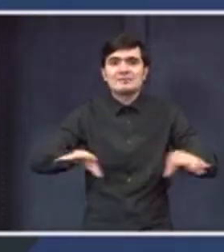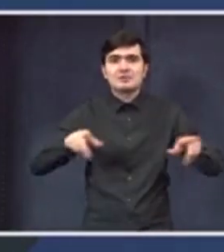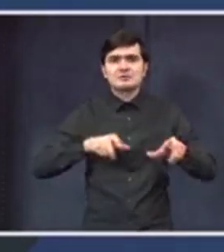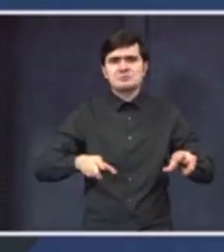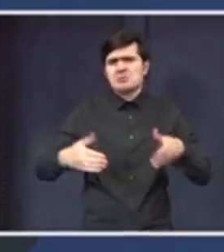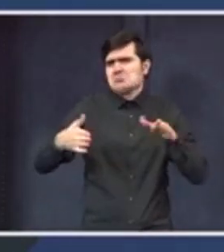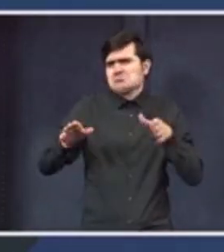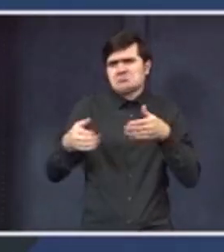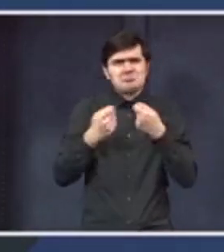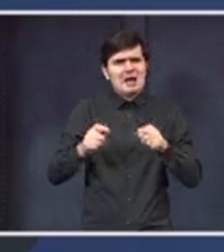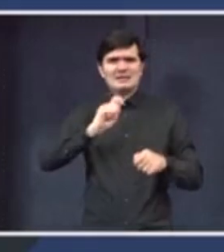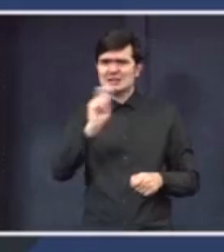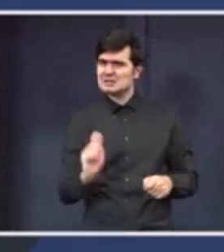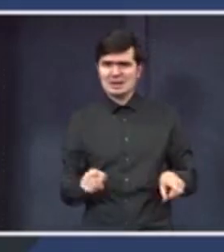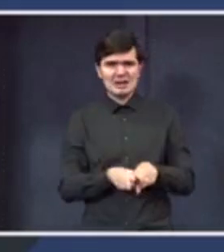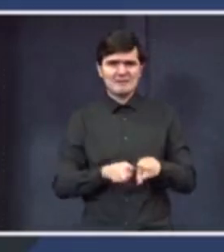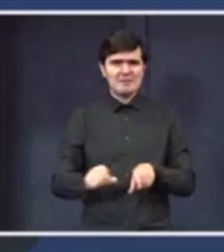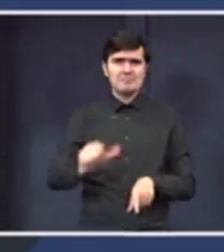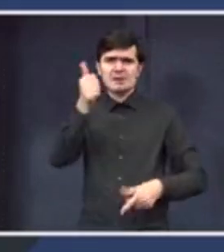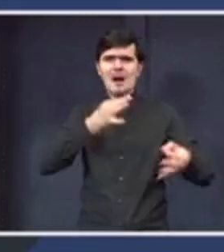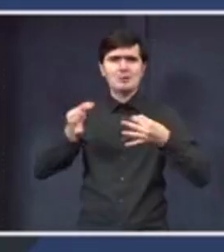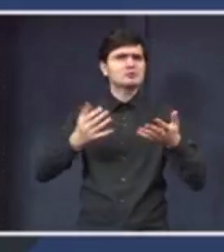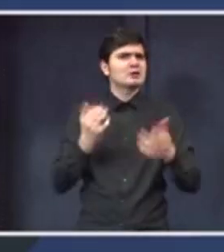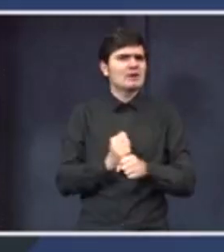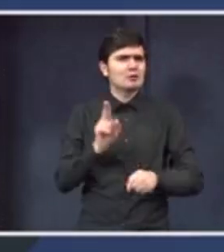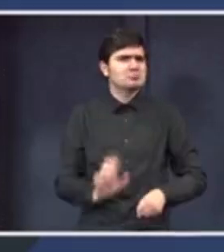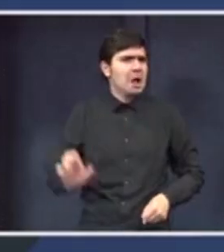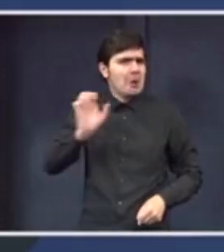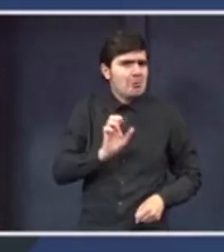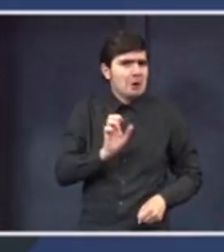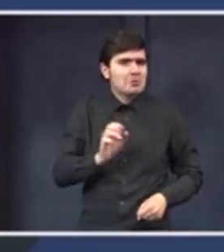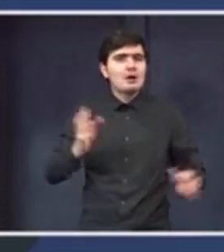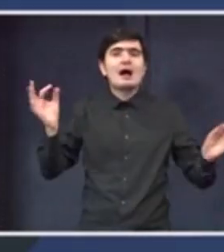toate țările, prima de măsurile pe care au luat cam toate țările din Uniunea Europeană a fost aceea de a reduce